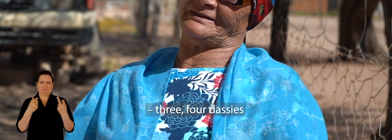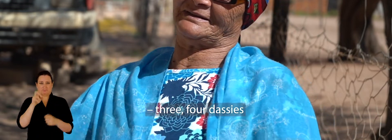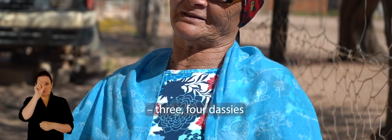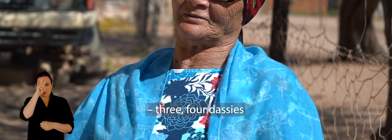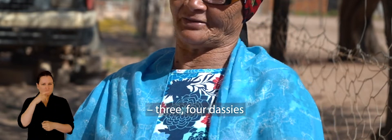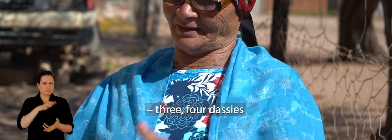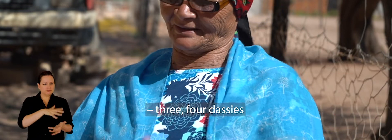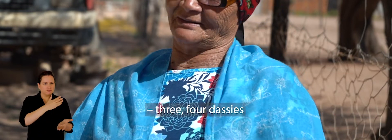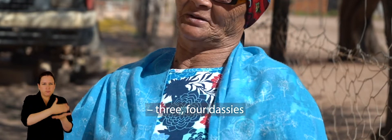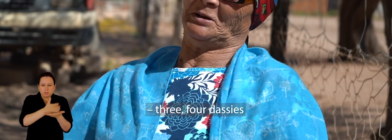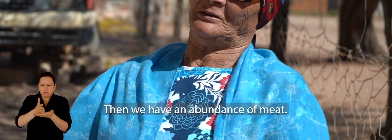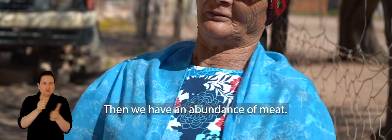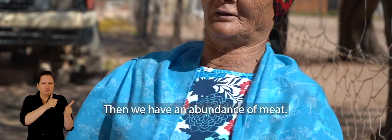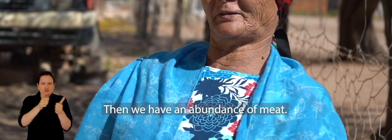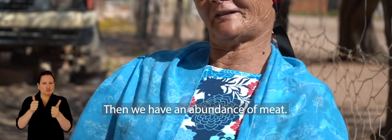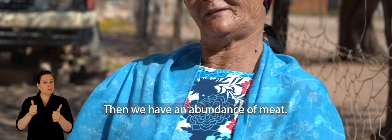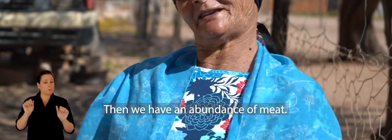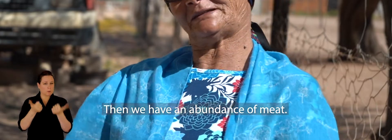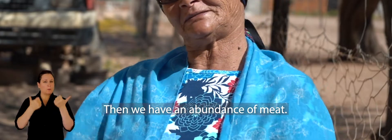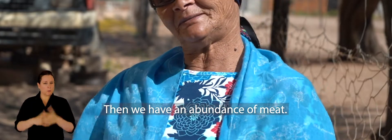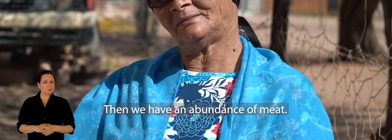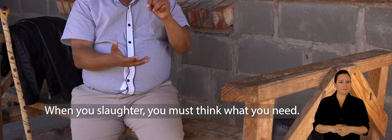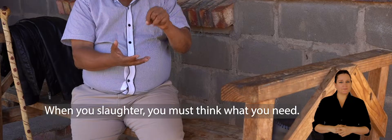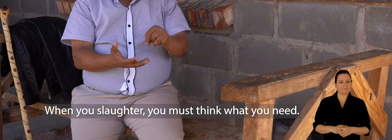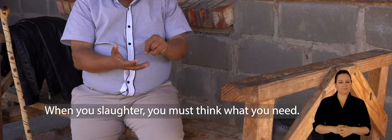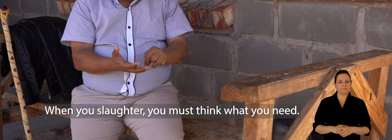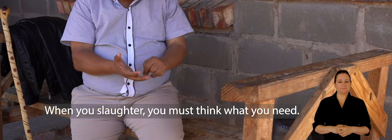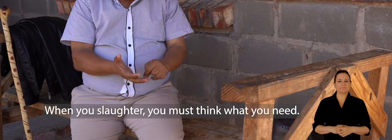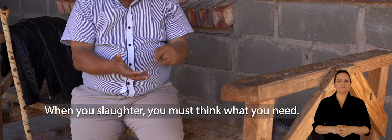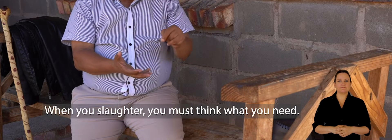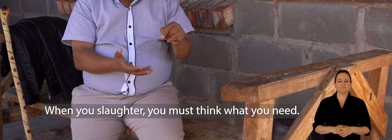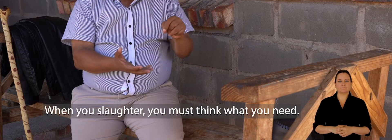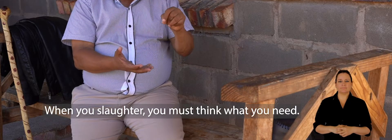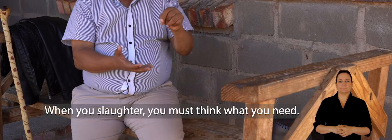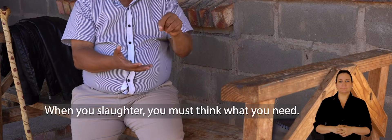daasies. Dat was die volopste vlees. Wanneer jy slag,